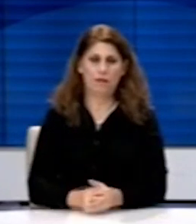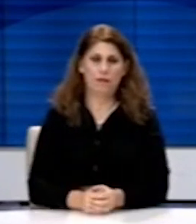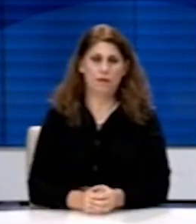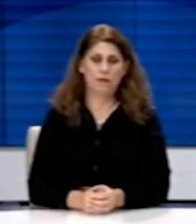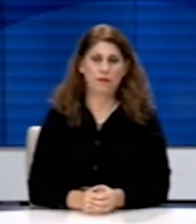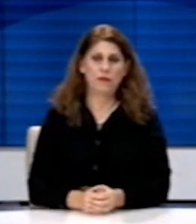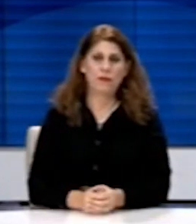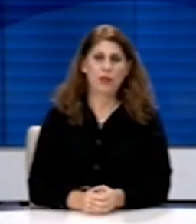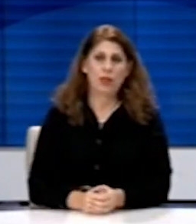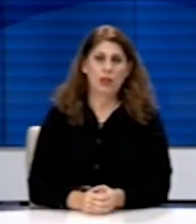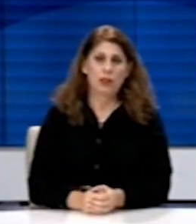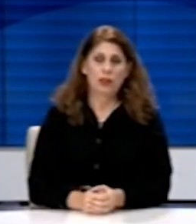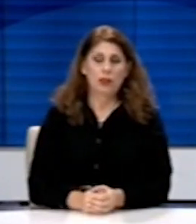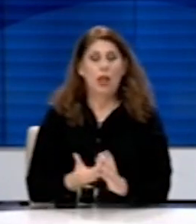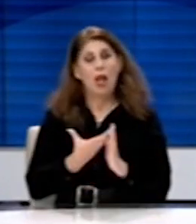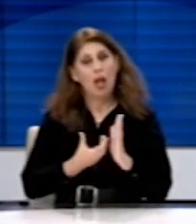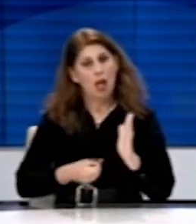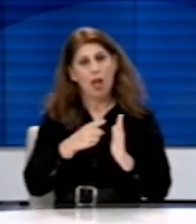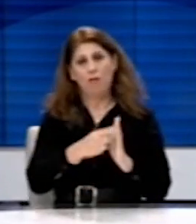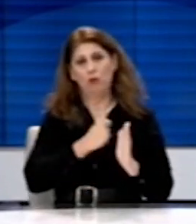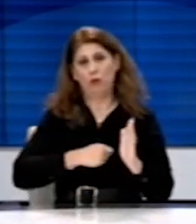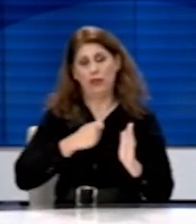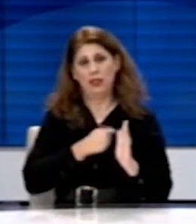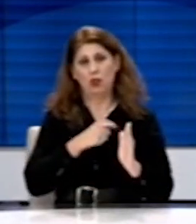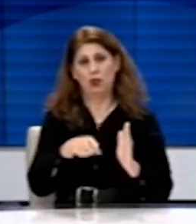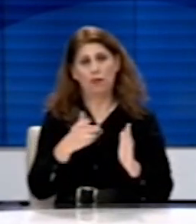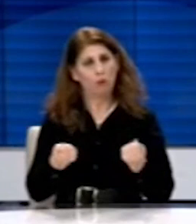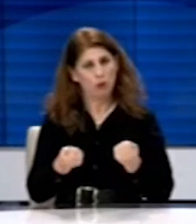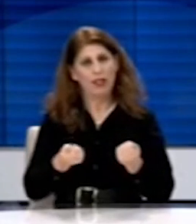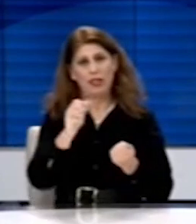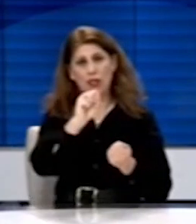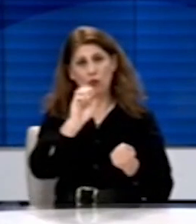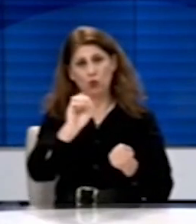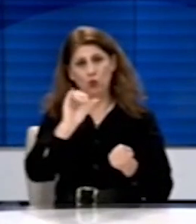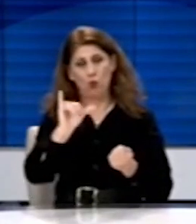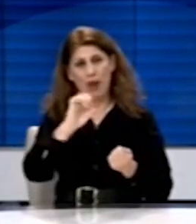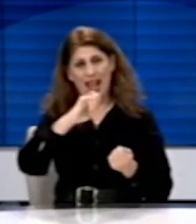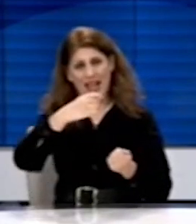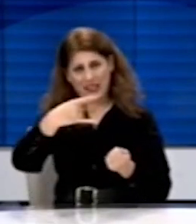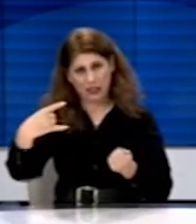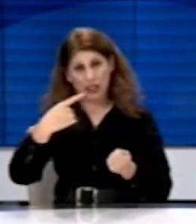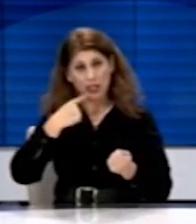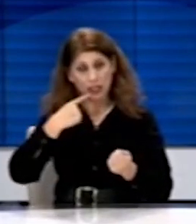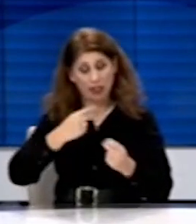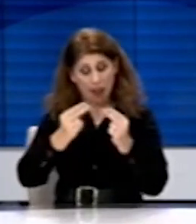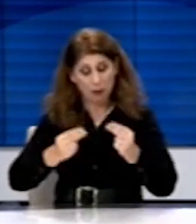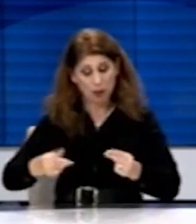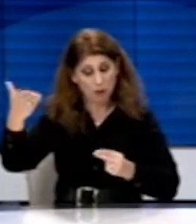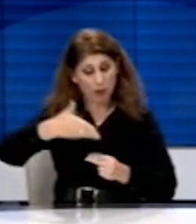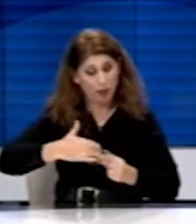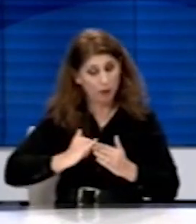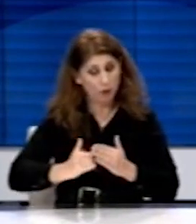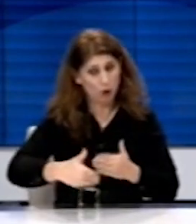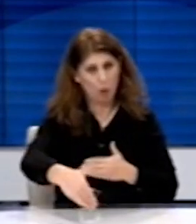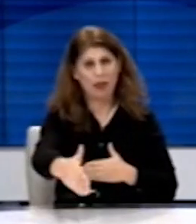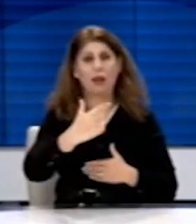αφαιρουμένου επαναλαμβάνω του δυσάρεστου γεγονότος αυτού που συνέβη στο ΣΟΕΣ και των επιπτώσεων που θα έρθουν αργότερα,